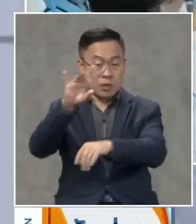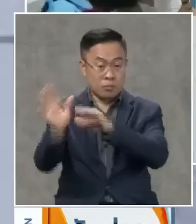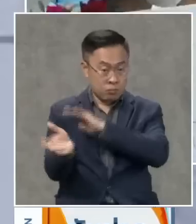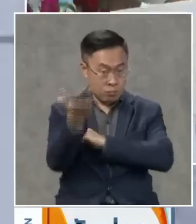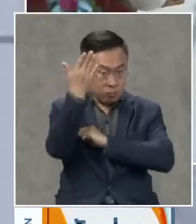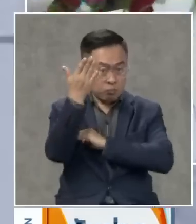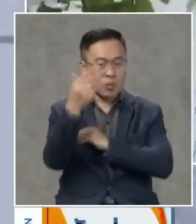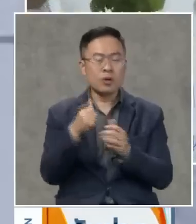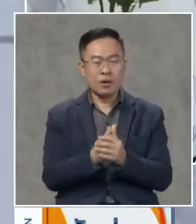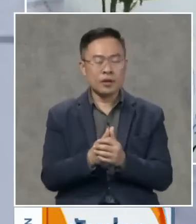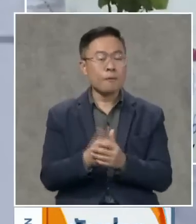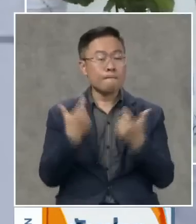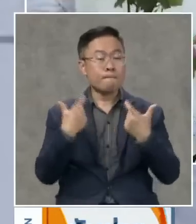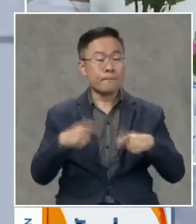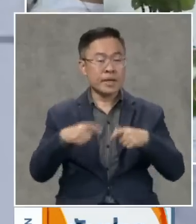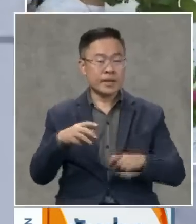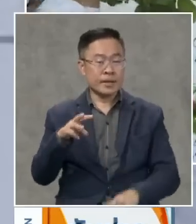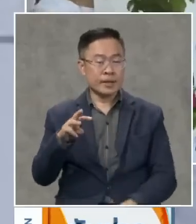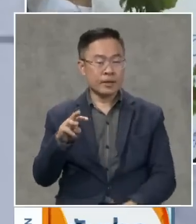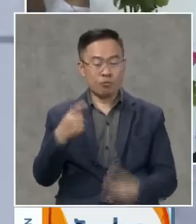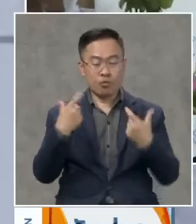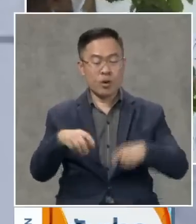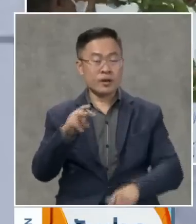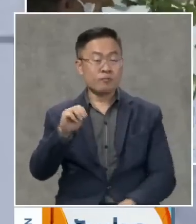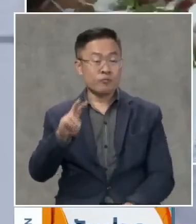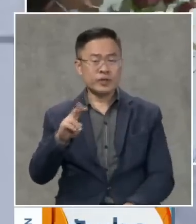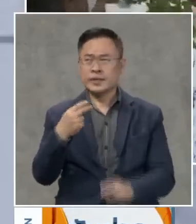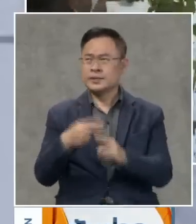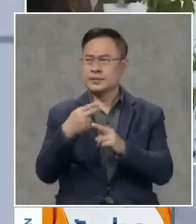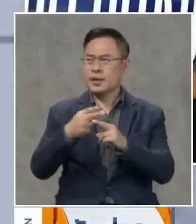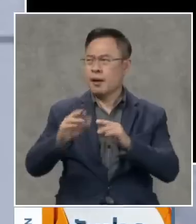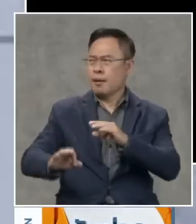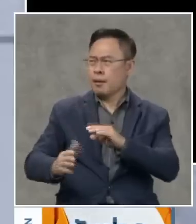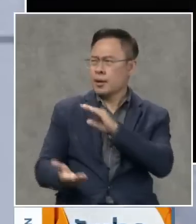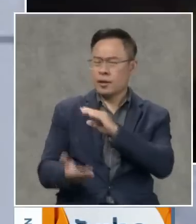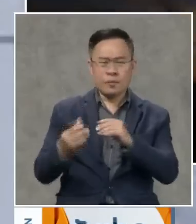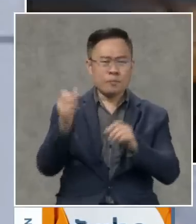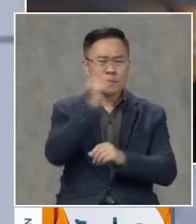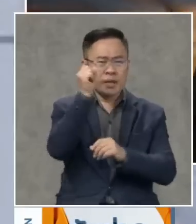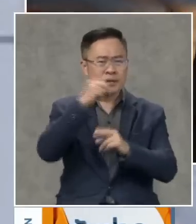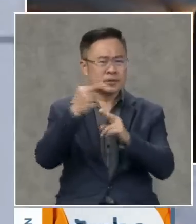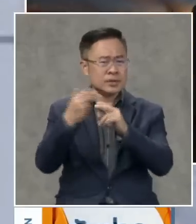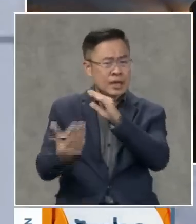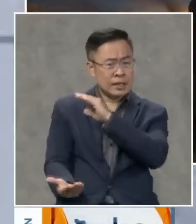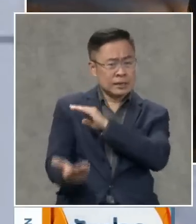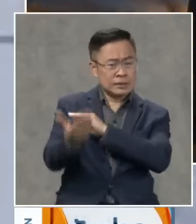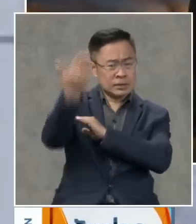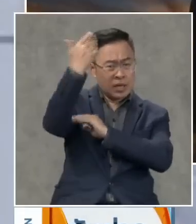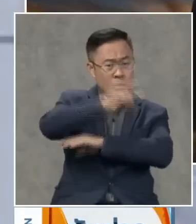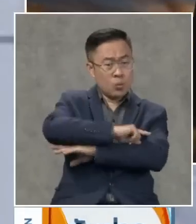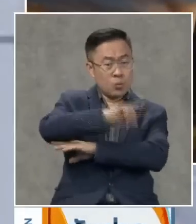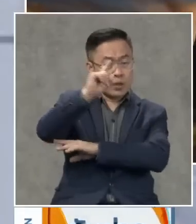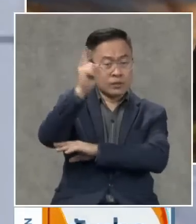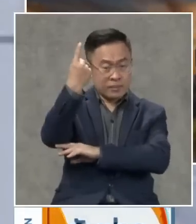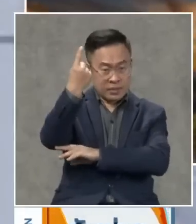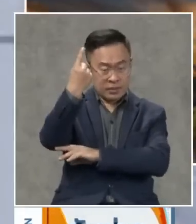ามีการปล่อย MV เพลงตัวเต็มนะคะเพลงเช้าวันใหม ่ เขาจะใช้ในการหาเสียงเลือกตั้งของพรรคประชาธิปัตย์ด้วยเพล